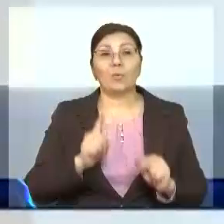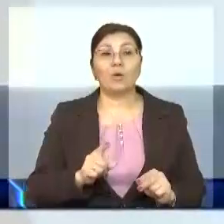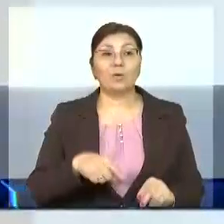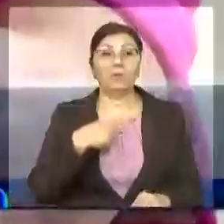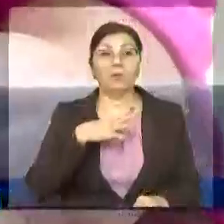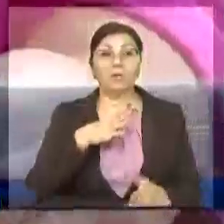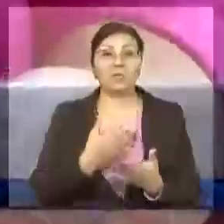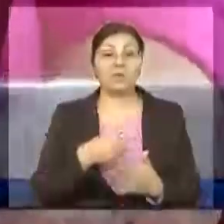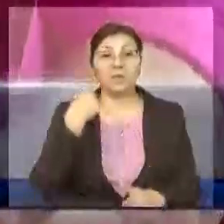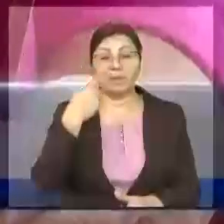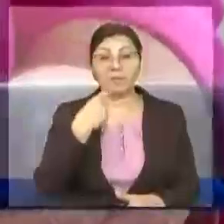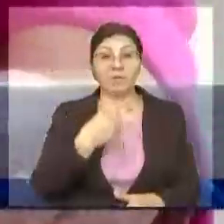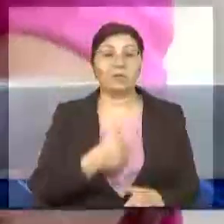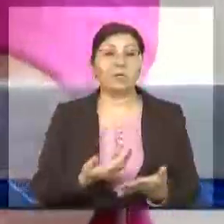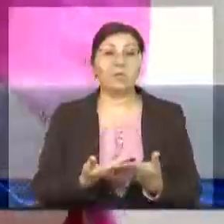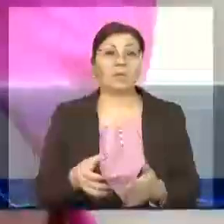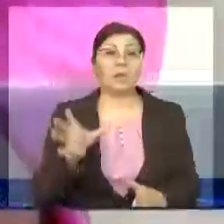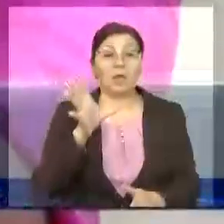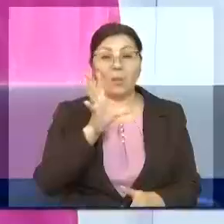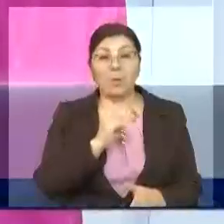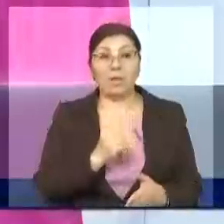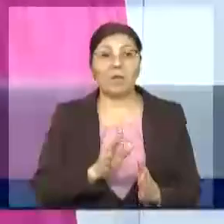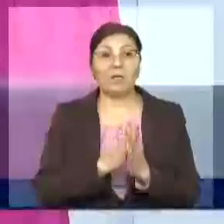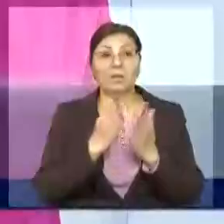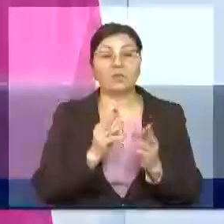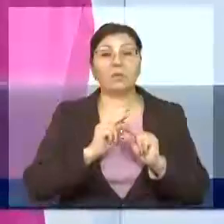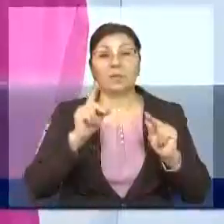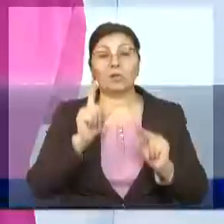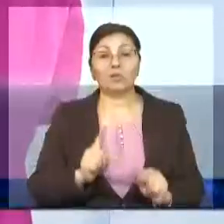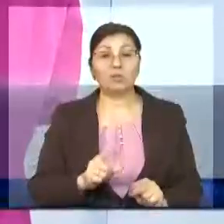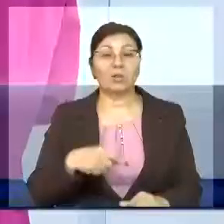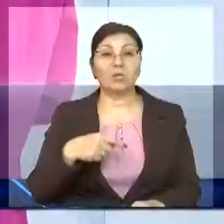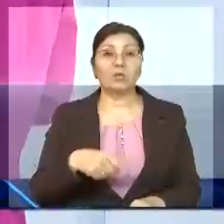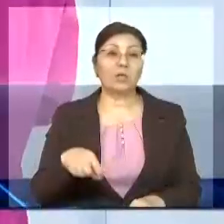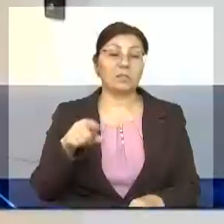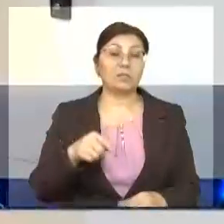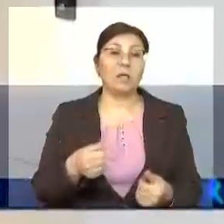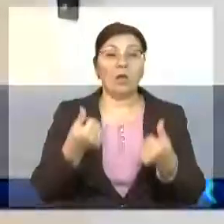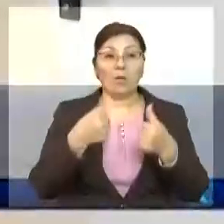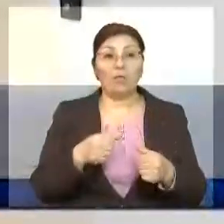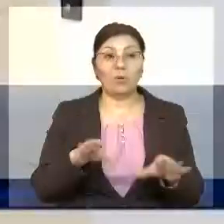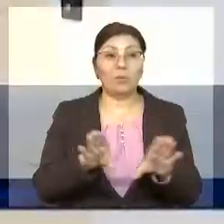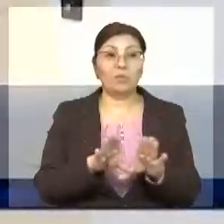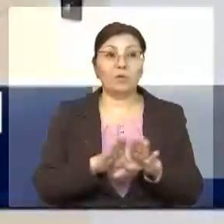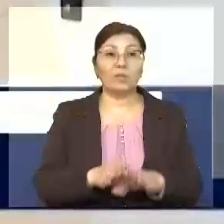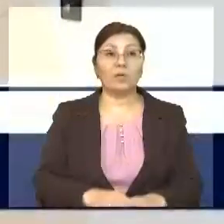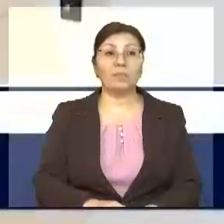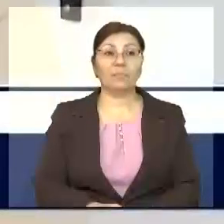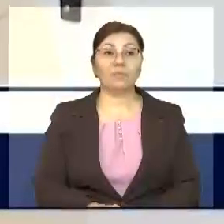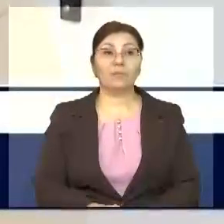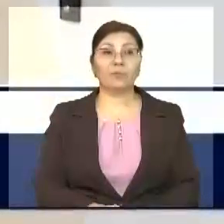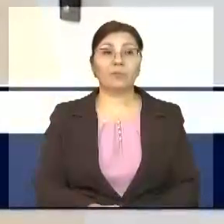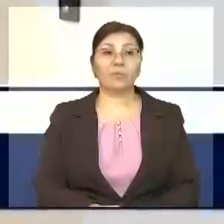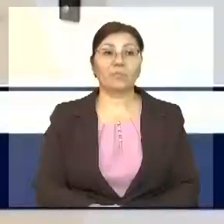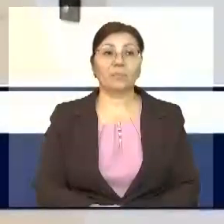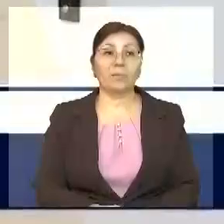келбеті, киім кигісі, шаш үлгісіне дейін кітаптағы ұстаз кейпінен айнымайды. Мектебін жанын сүйеді, ұстаздар